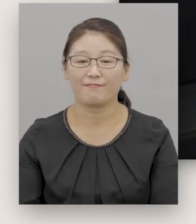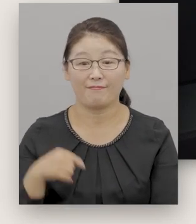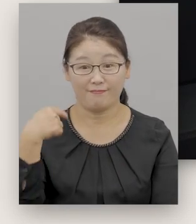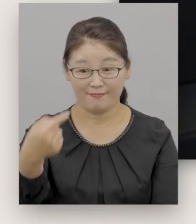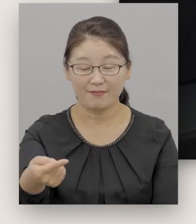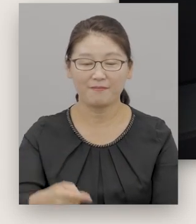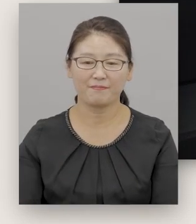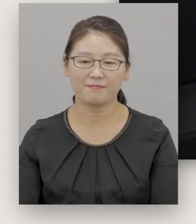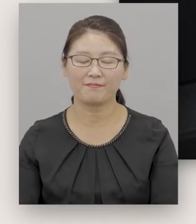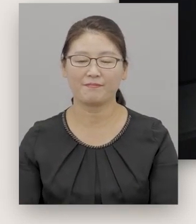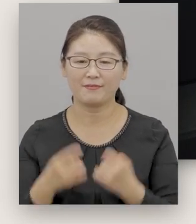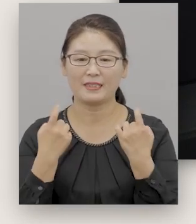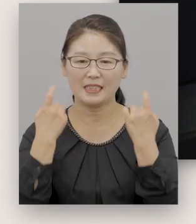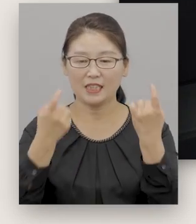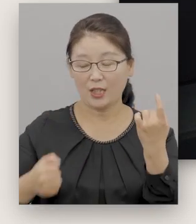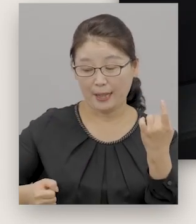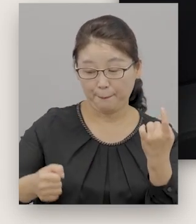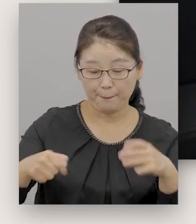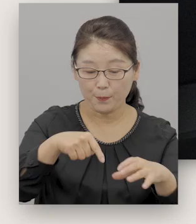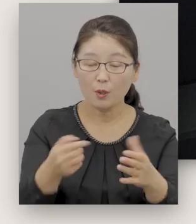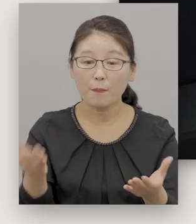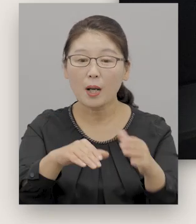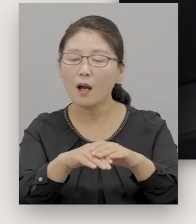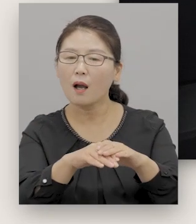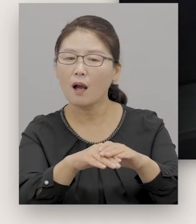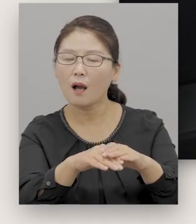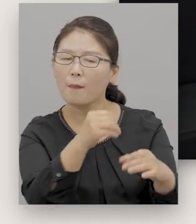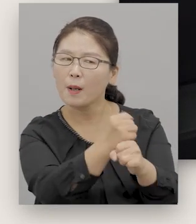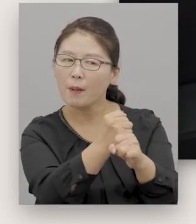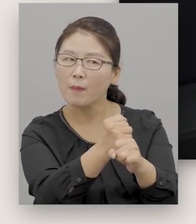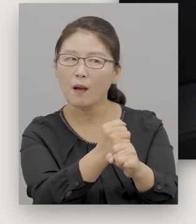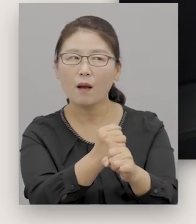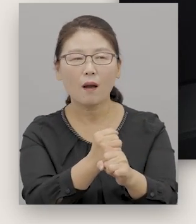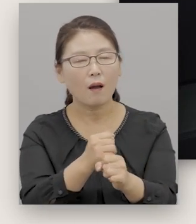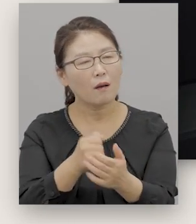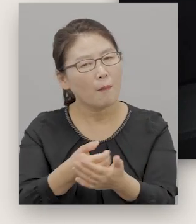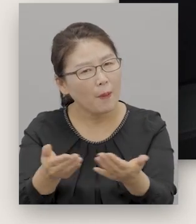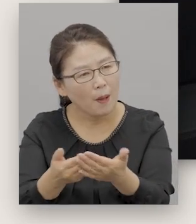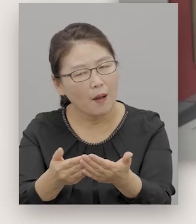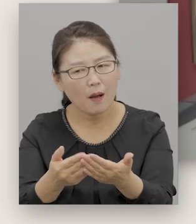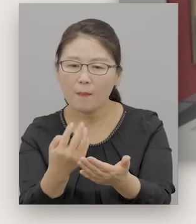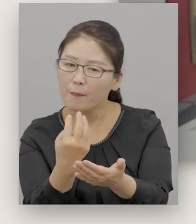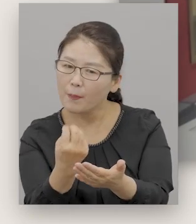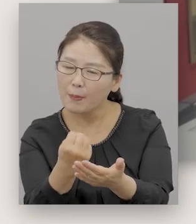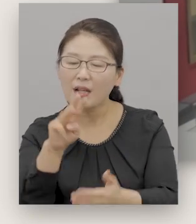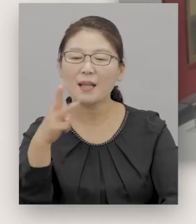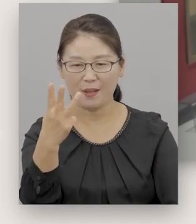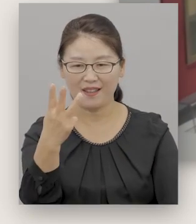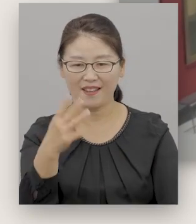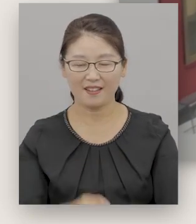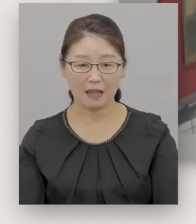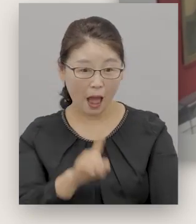보시면 여행가방 상자가 보급형만 한 300개 정도가 만들어졌다고 해요. 그것이 이제 한 번에 다 그렇게 만들어진